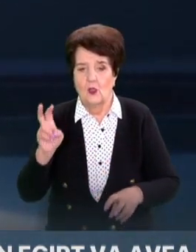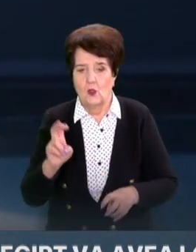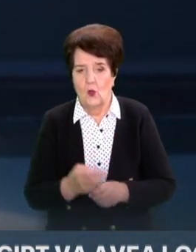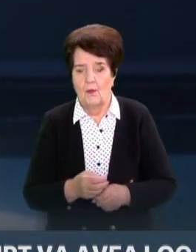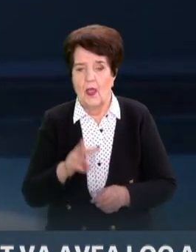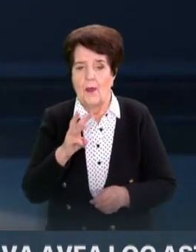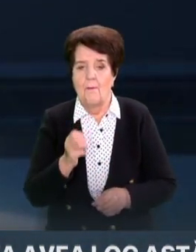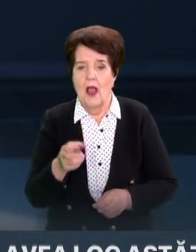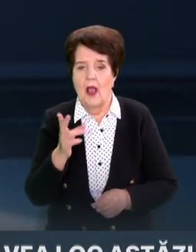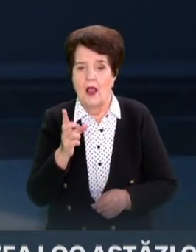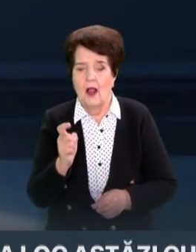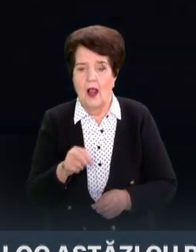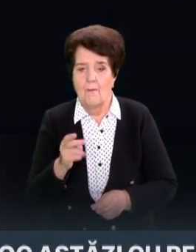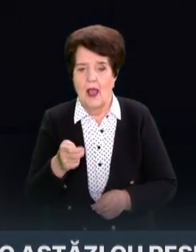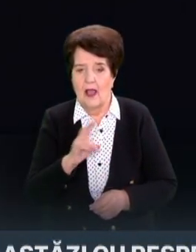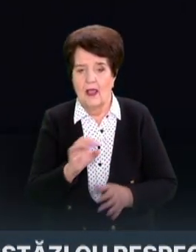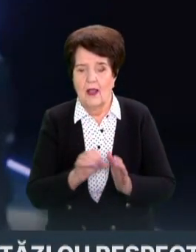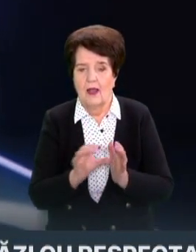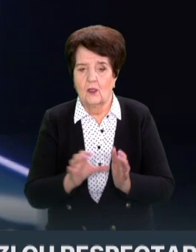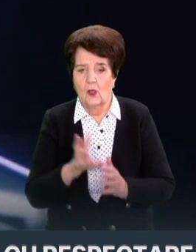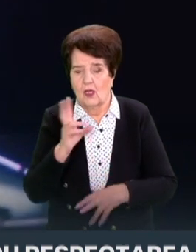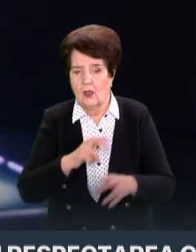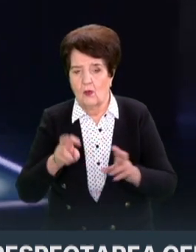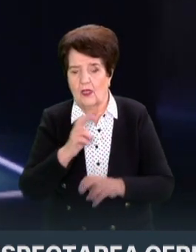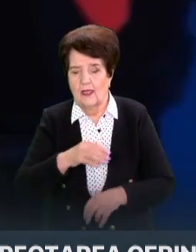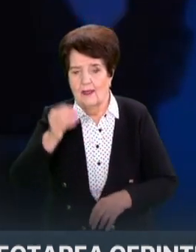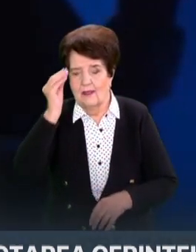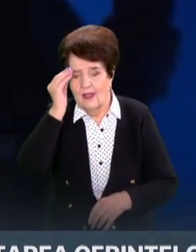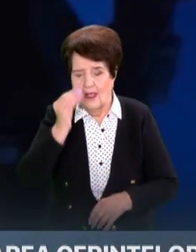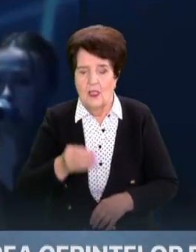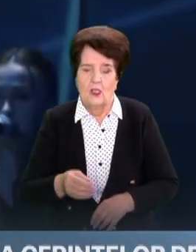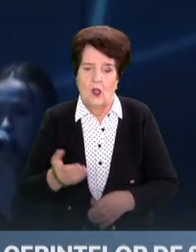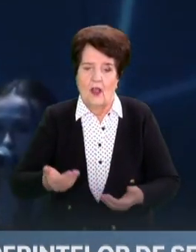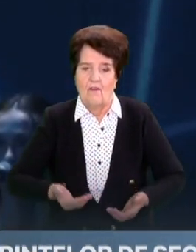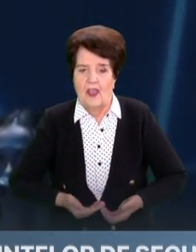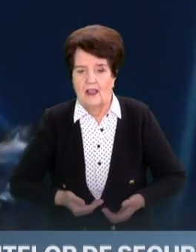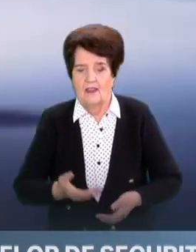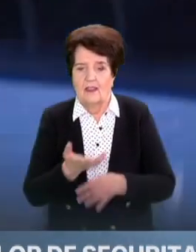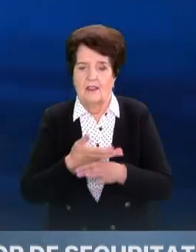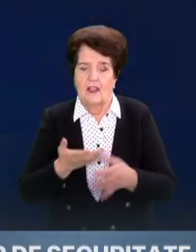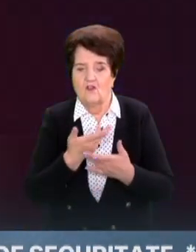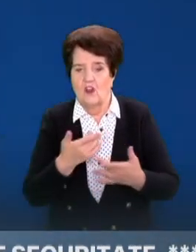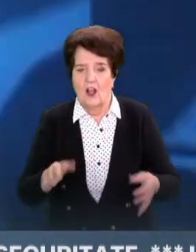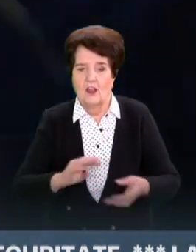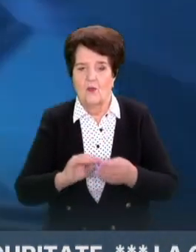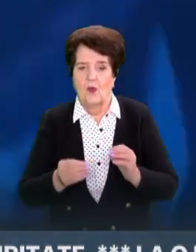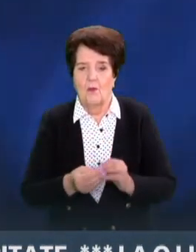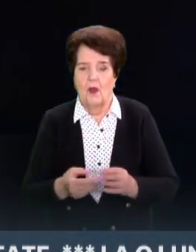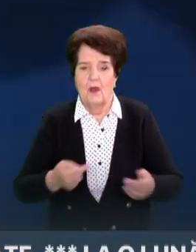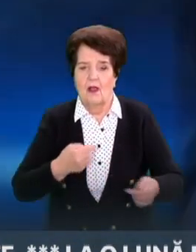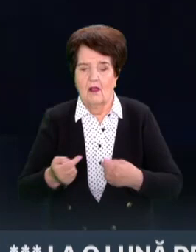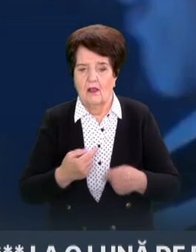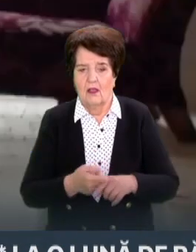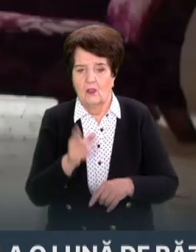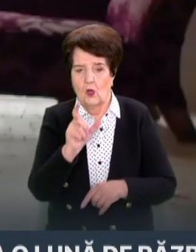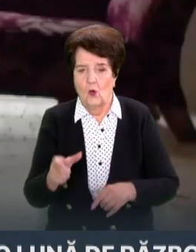Electronic Devices este despre căutarea sensului vieții, trădare, sex, ecologie și alte probleme ce frământă lumea